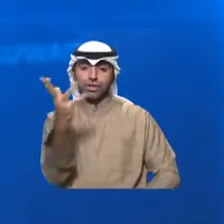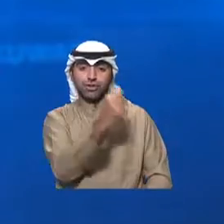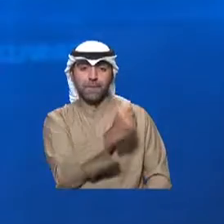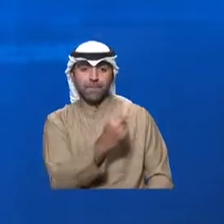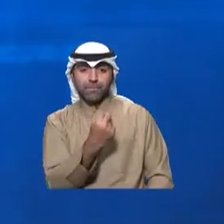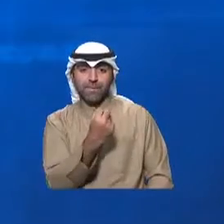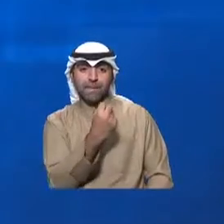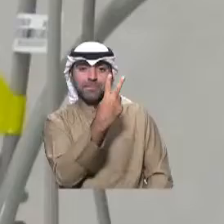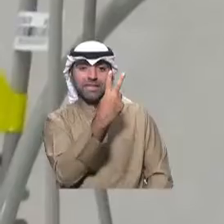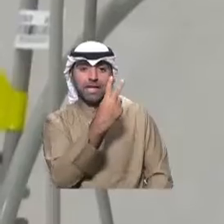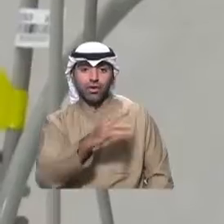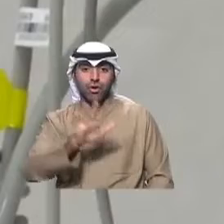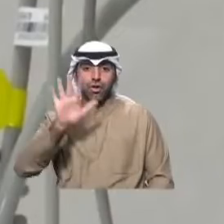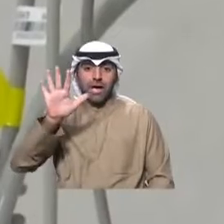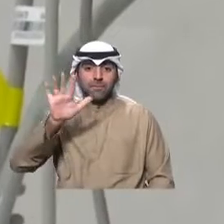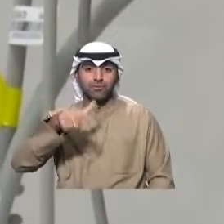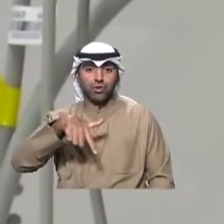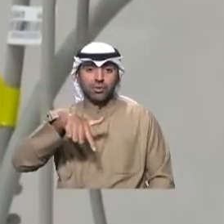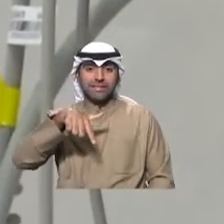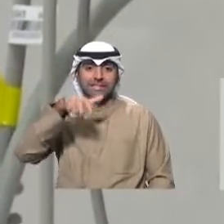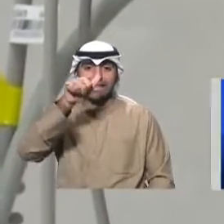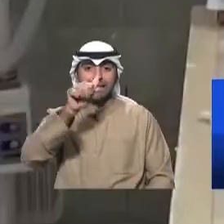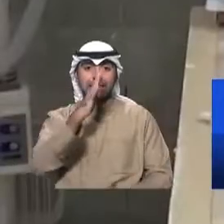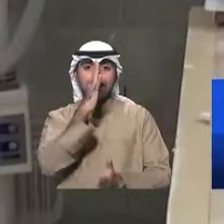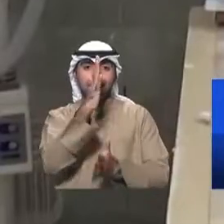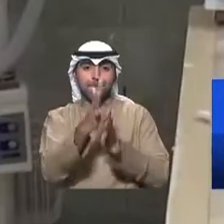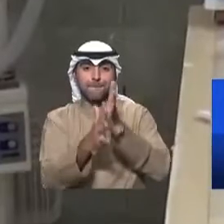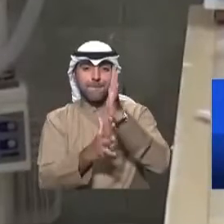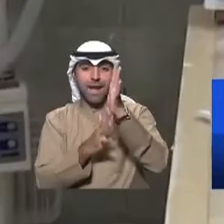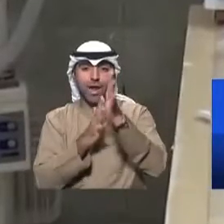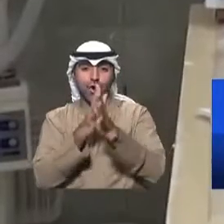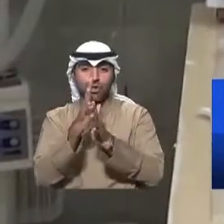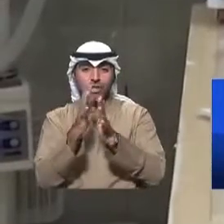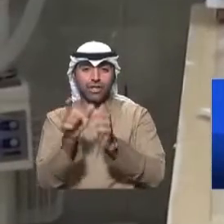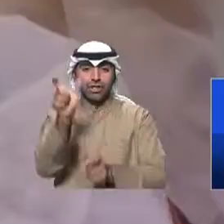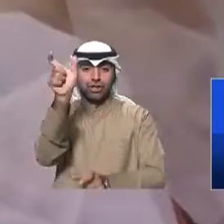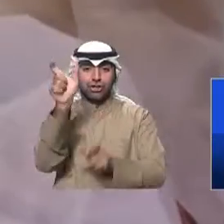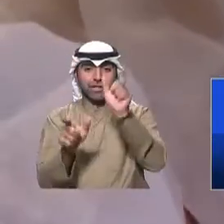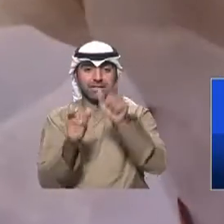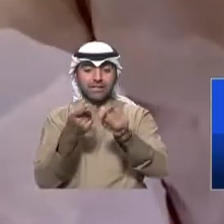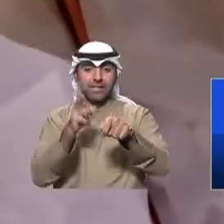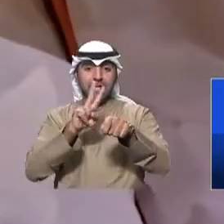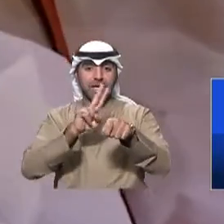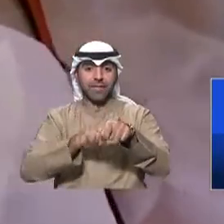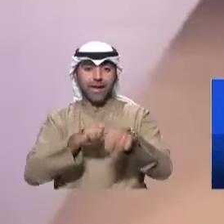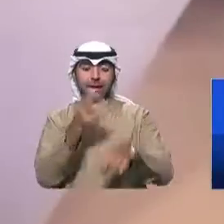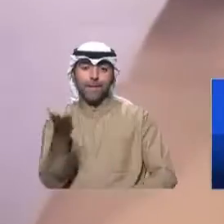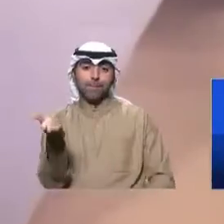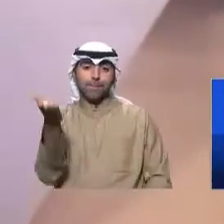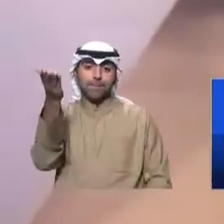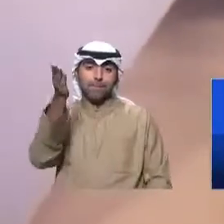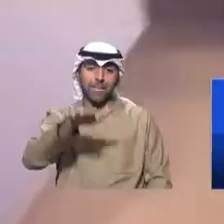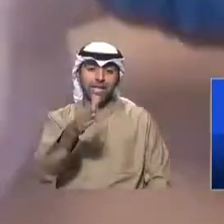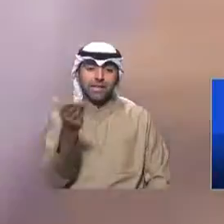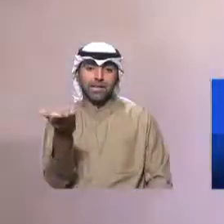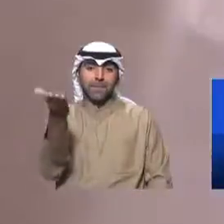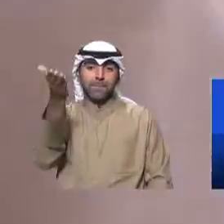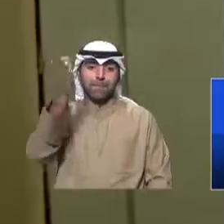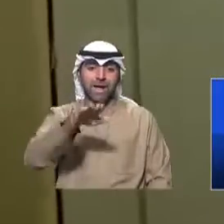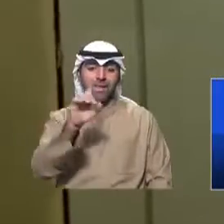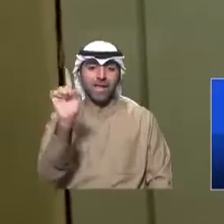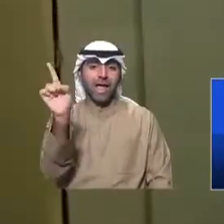بلغ إجمالي الوفيات أكثر من 5 ملايين في الوقت الذي واصل فيه المتحور الجديد لفيروس كورونا